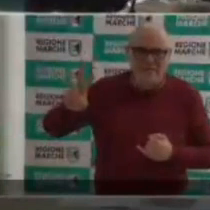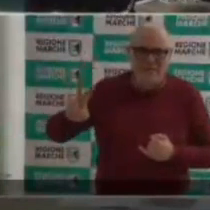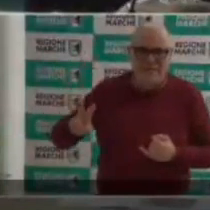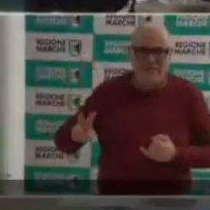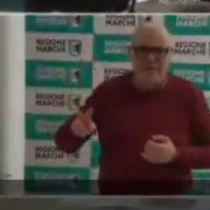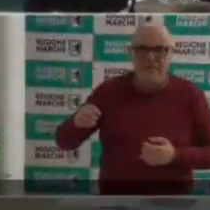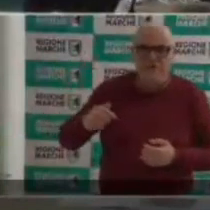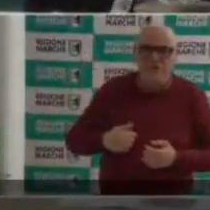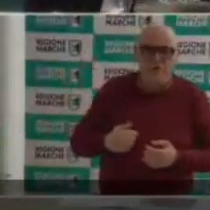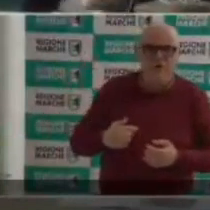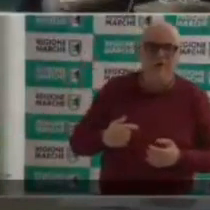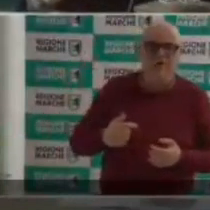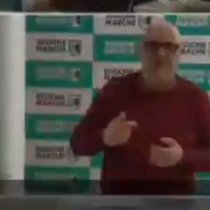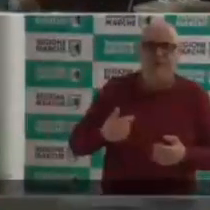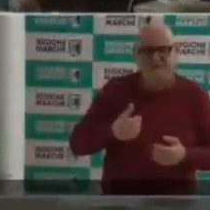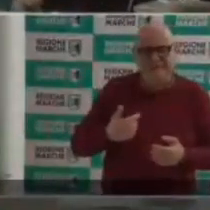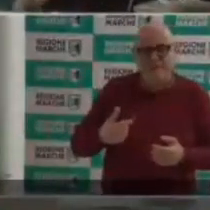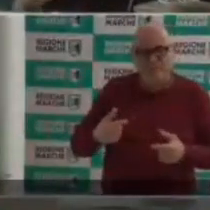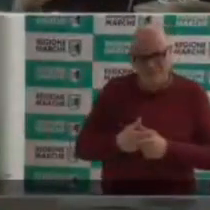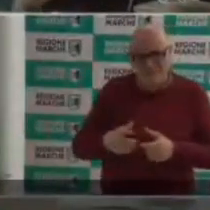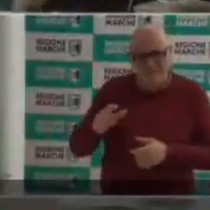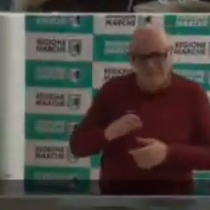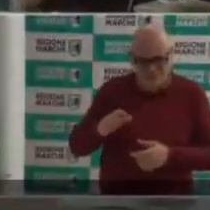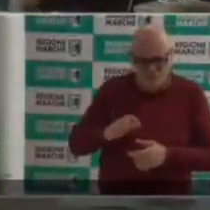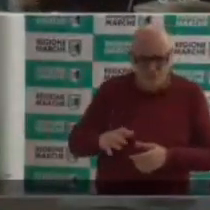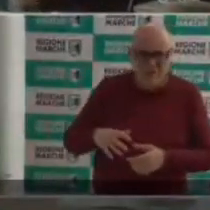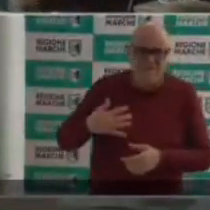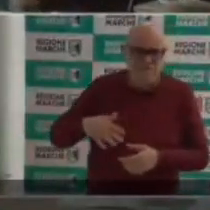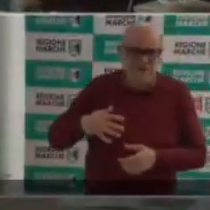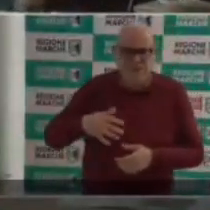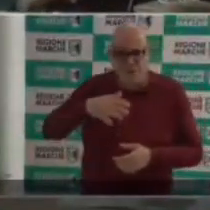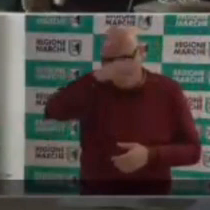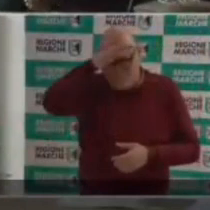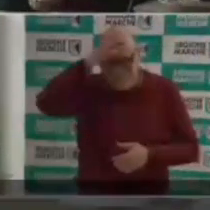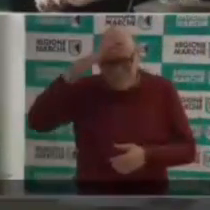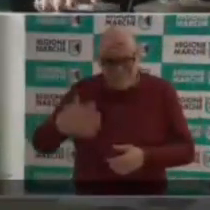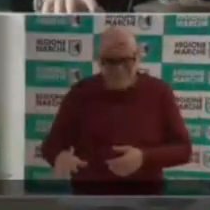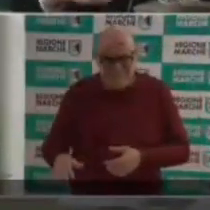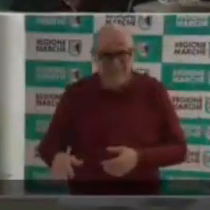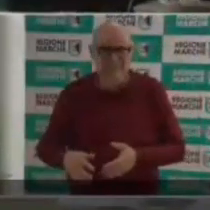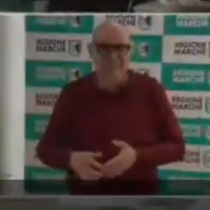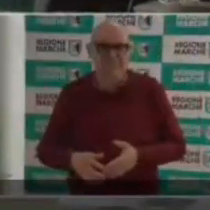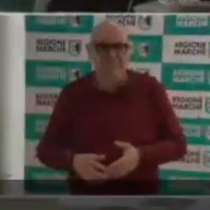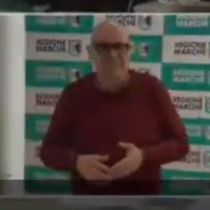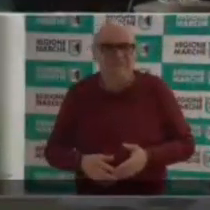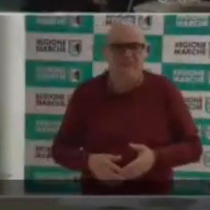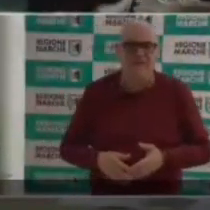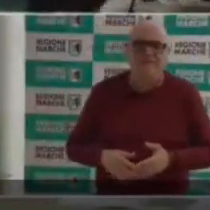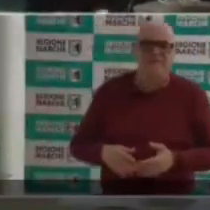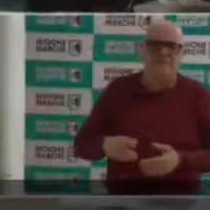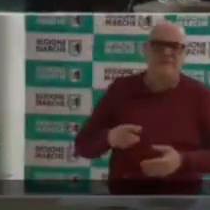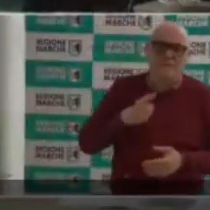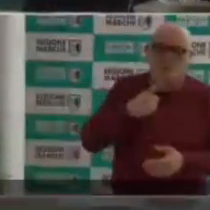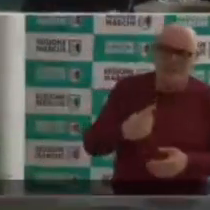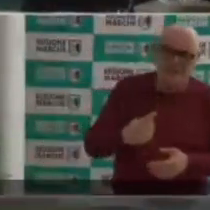una piccola regione, che facciamo fatica a farci conoscere, ok. Però io vorrei in generale solo quello che ha detto adesso Simone. Simone è vicepresidente